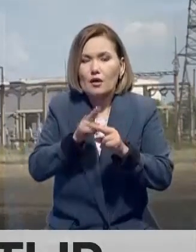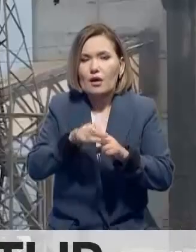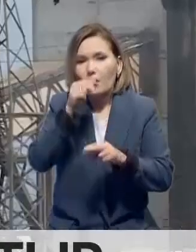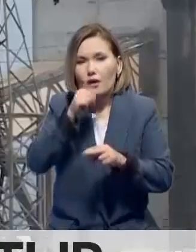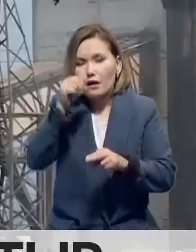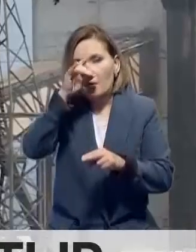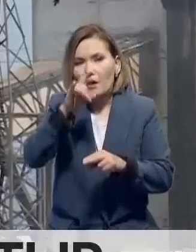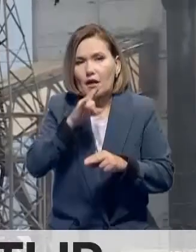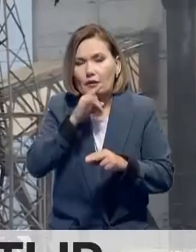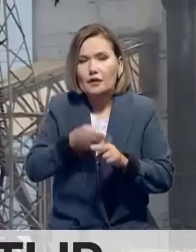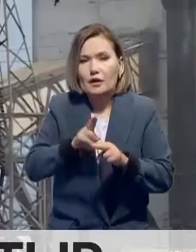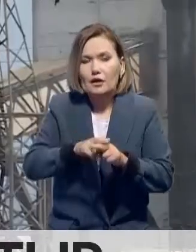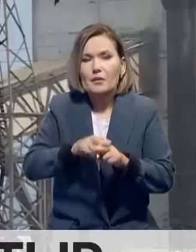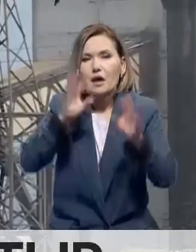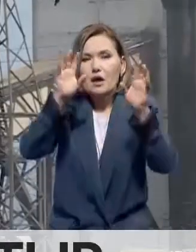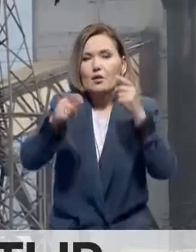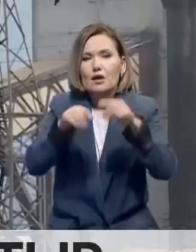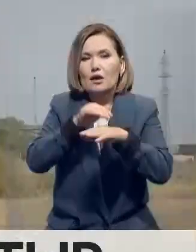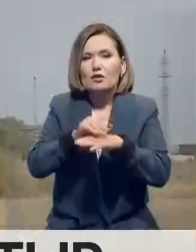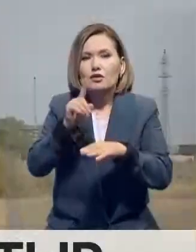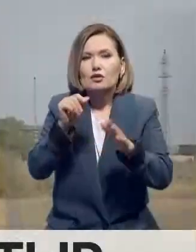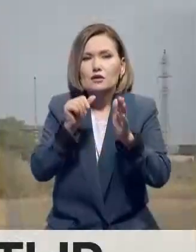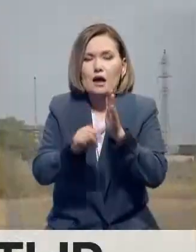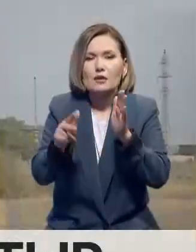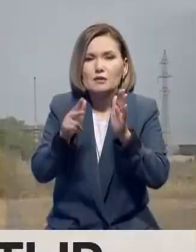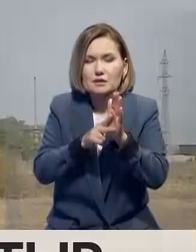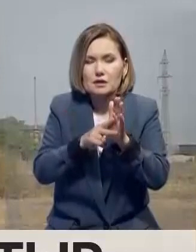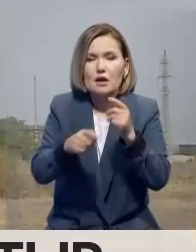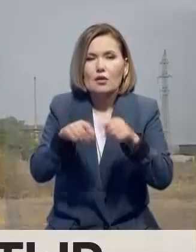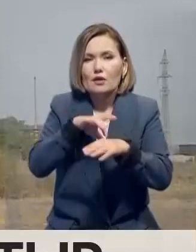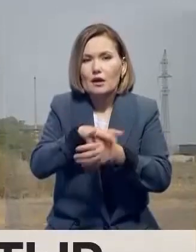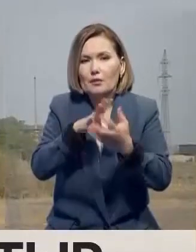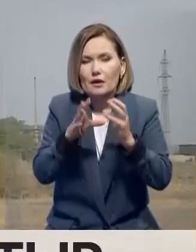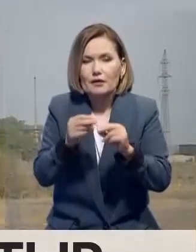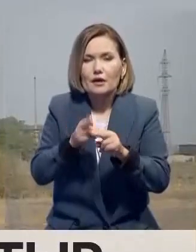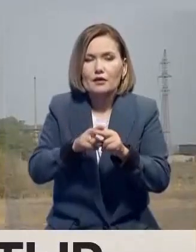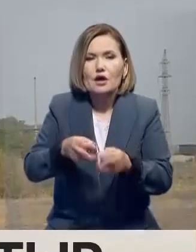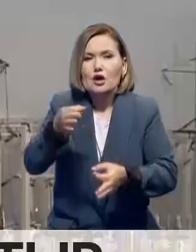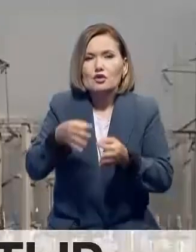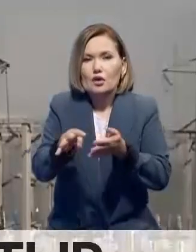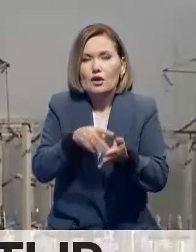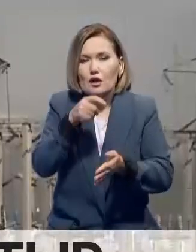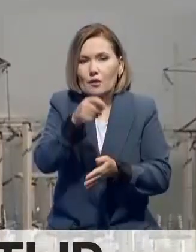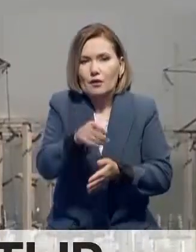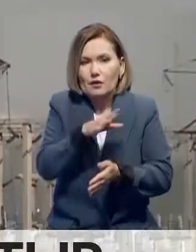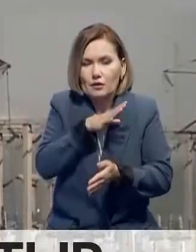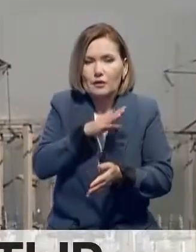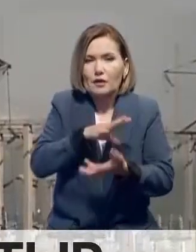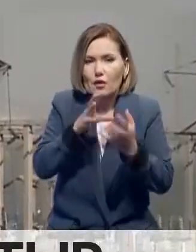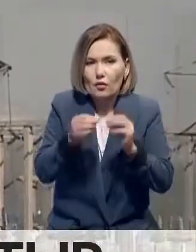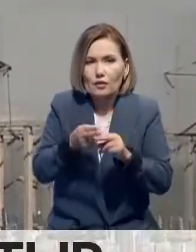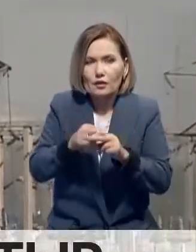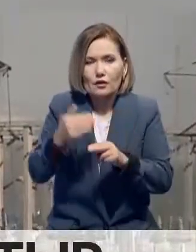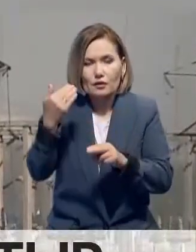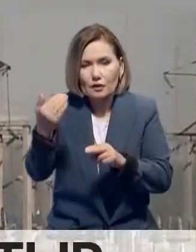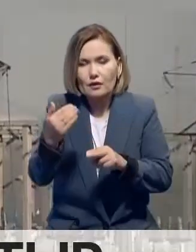Қазақстан шахтасын тексеріп, онда заңға қайшы 168 тұсты анықтаған. Нәтижесінде экономикалық сотқа шағым жазып, олқылықтарды жойғанша кейбір